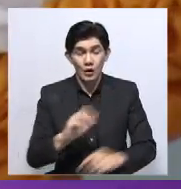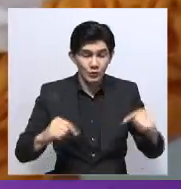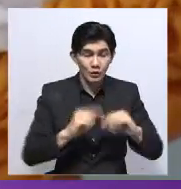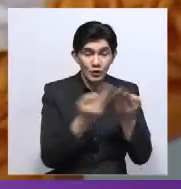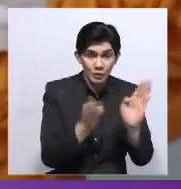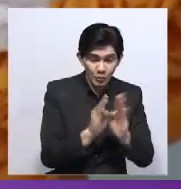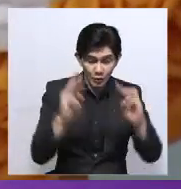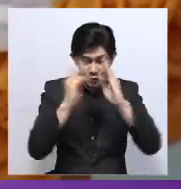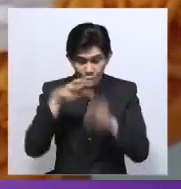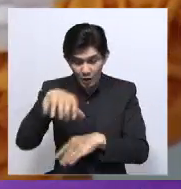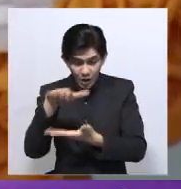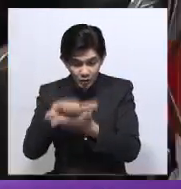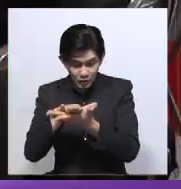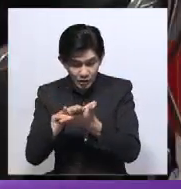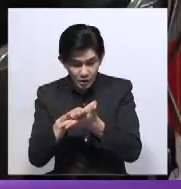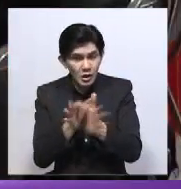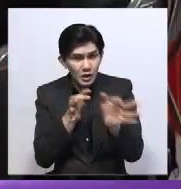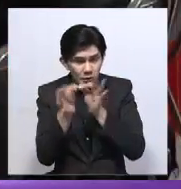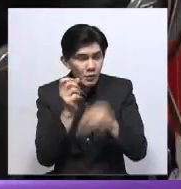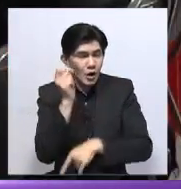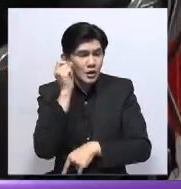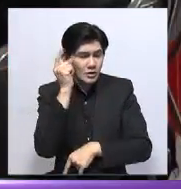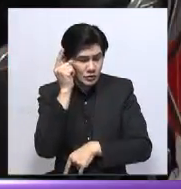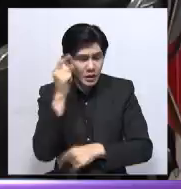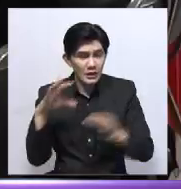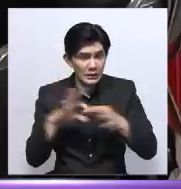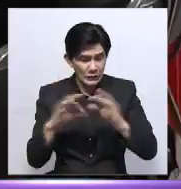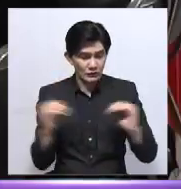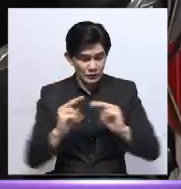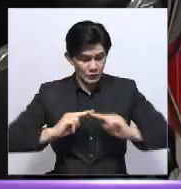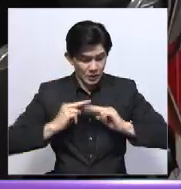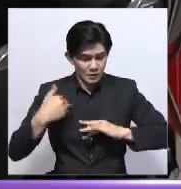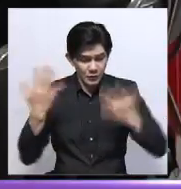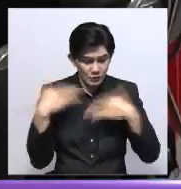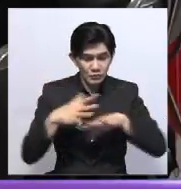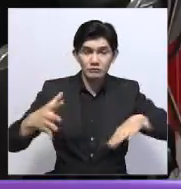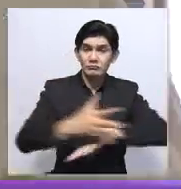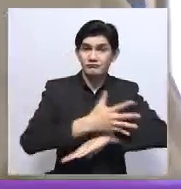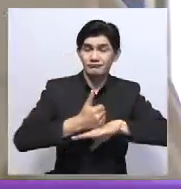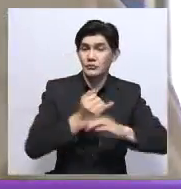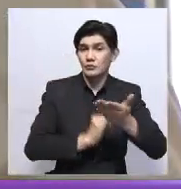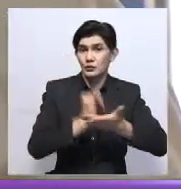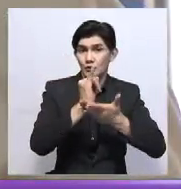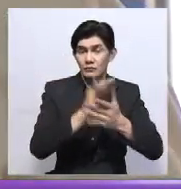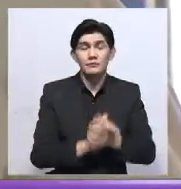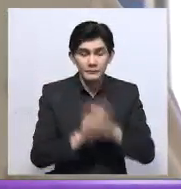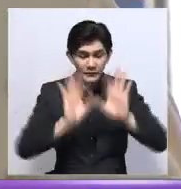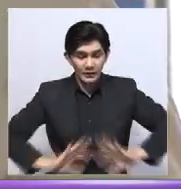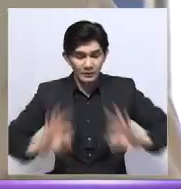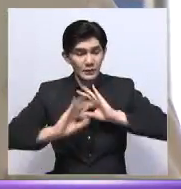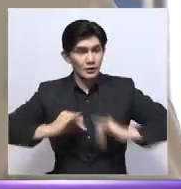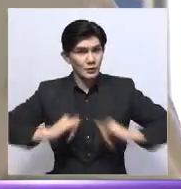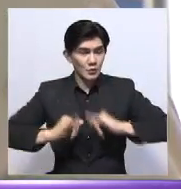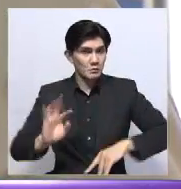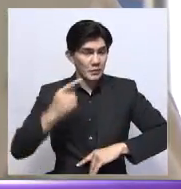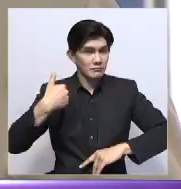งเรียนสร้างความรู้ความเข้าใจเกี่ยวกับสิทธิหน้าที่การมีส่วนร่วมทางการเมืองอย่างถูกต้องเน้นไปที่เยาวชน